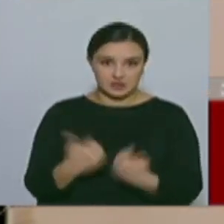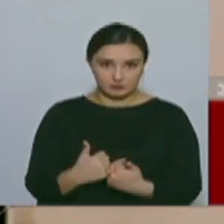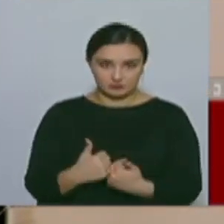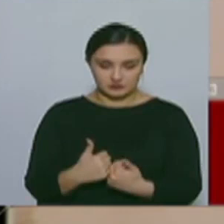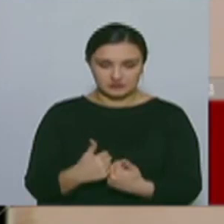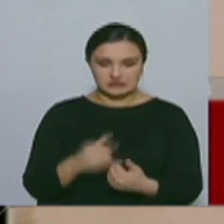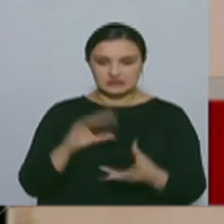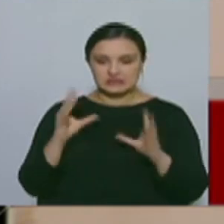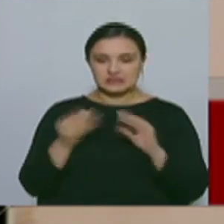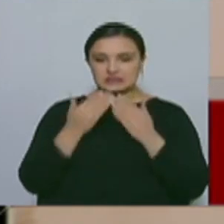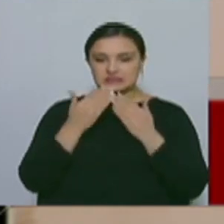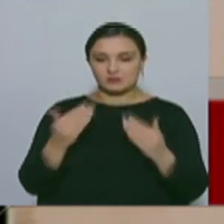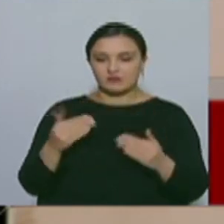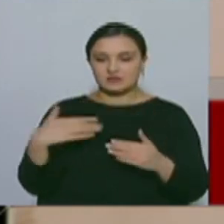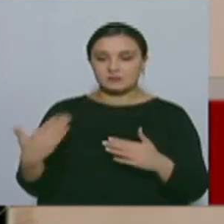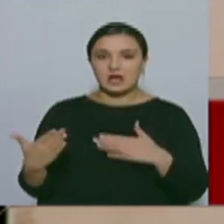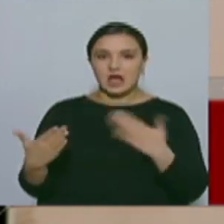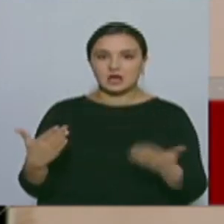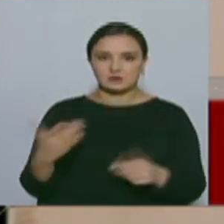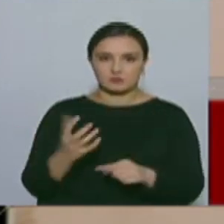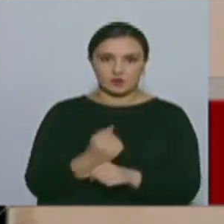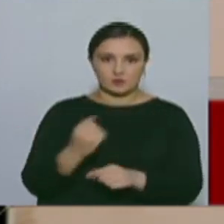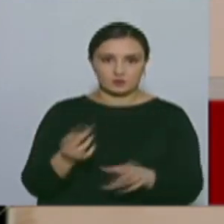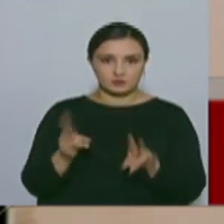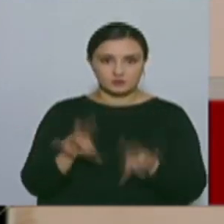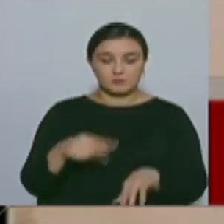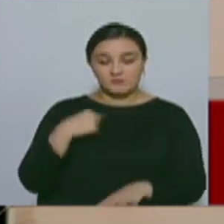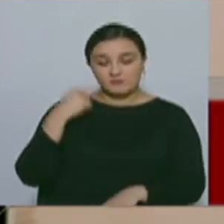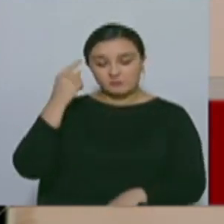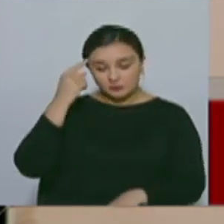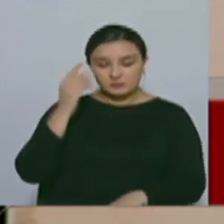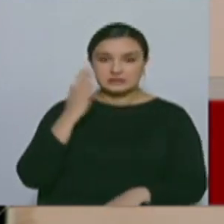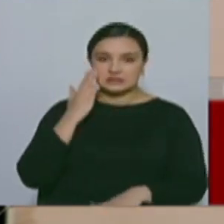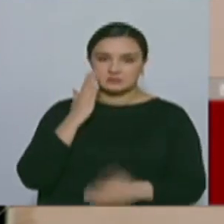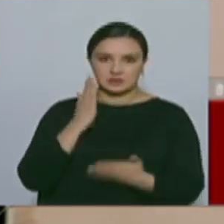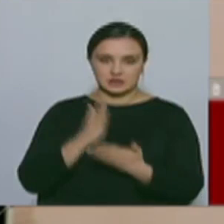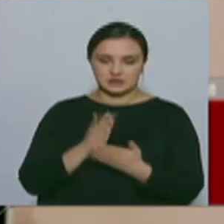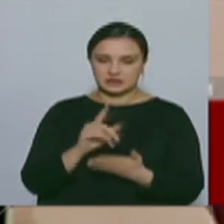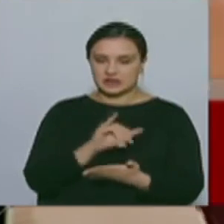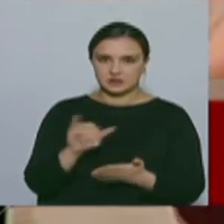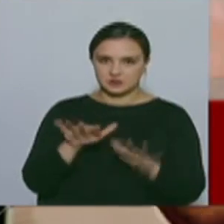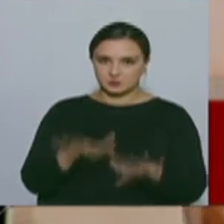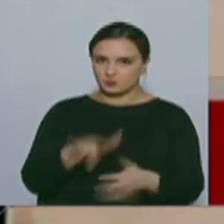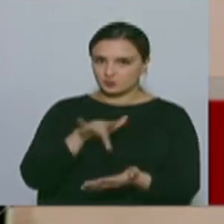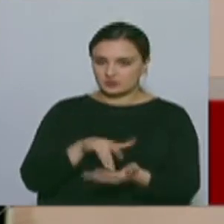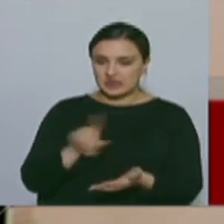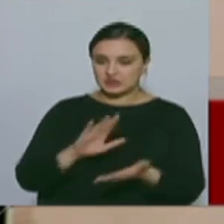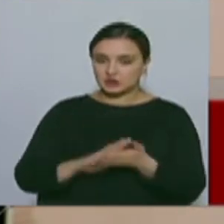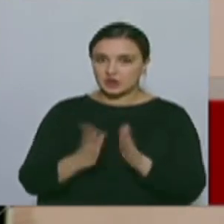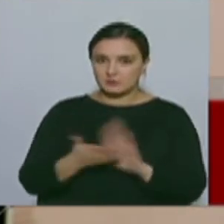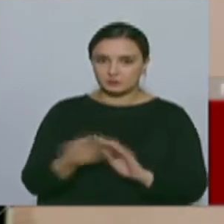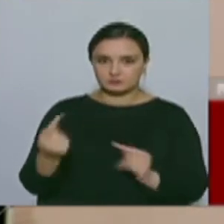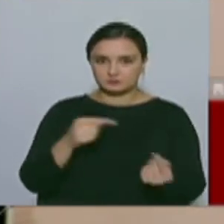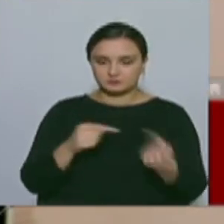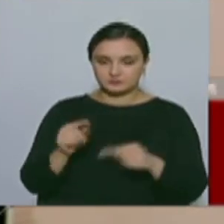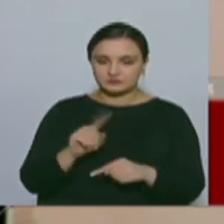რომ საბოლოო ჯამში ეს მხარეები რჩებიან მოგებულები და მე ვფიქრობ, რომ შეიძლება სიმართლე არის სადღაც შუაში. რაღაცაზე შეთანხმებულები არიან